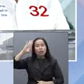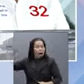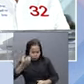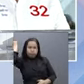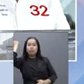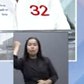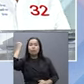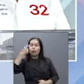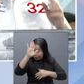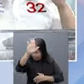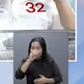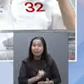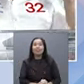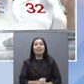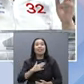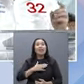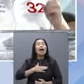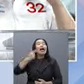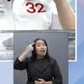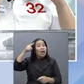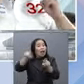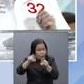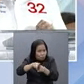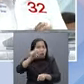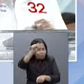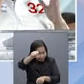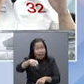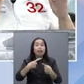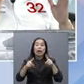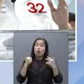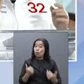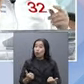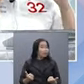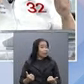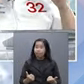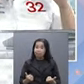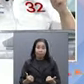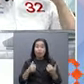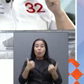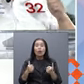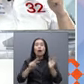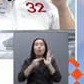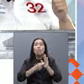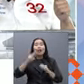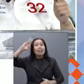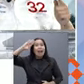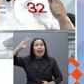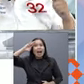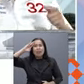บ้านเมืองป่นปี้หมดถึงต้องออกมา ดิฉันเห็นด้วยนะคะแต่วันนี้เนี่ยเราต้องบอกว่าเราทหาร